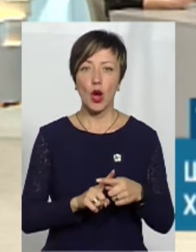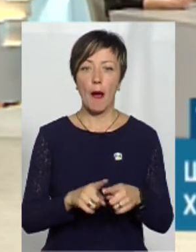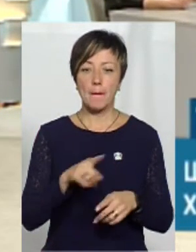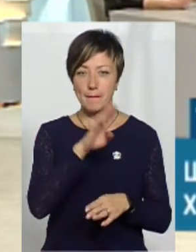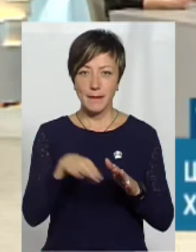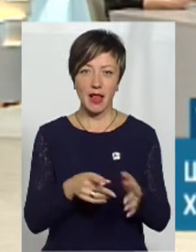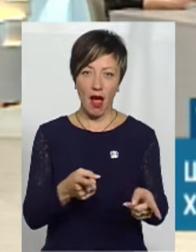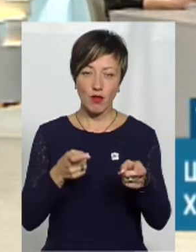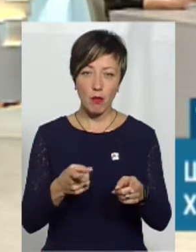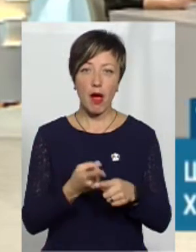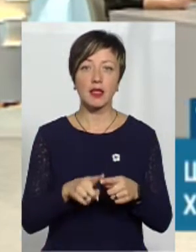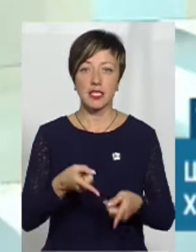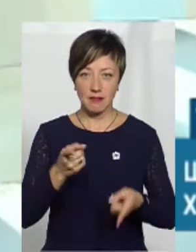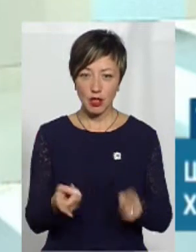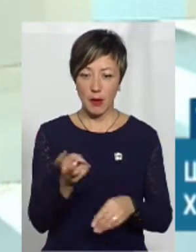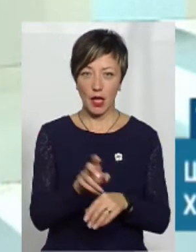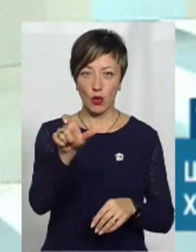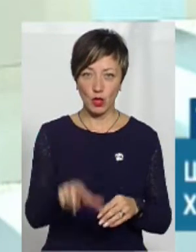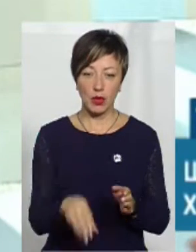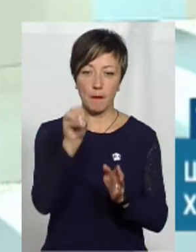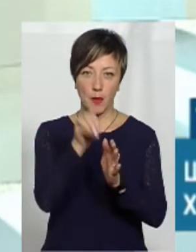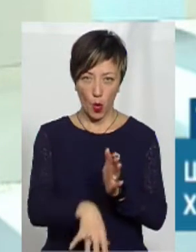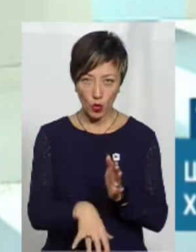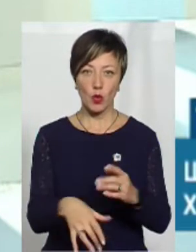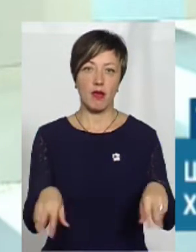дулом автомата, звісно, прийде та людина, вона